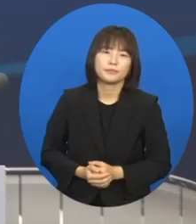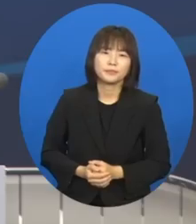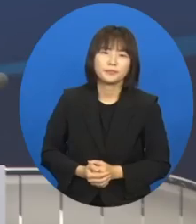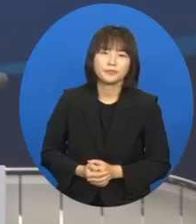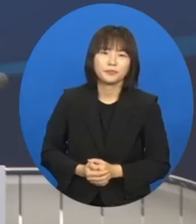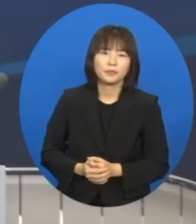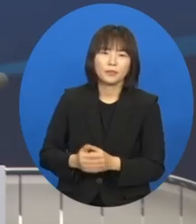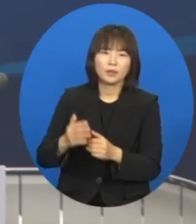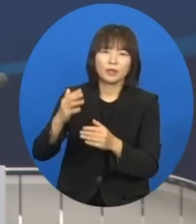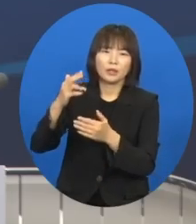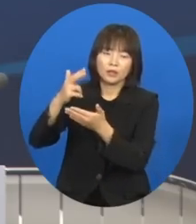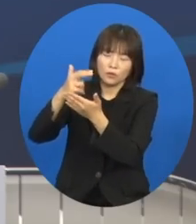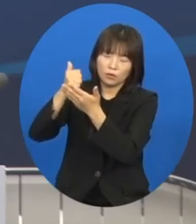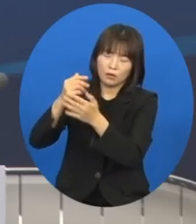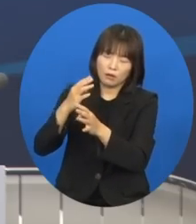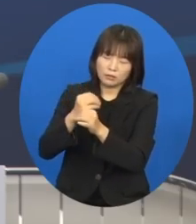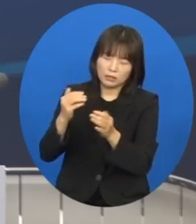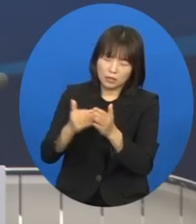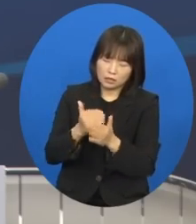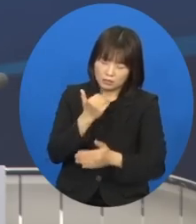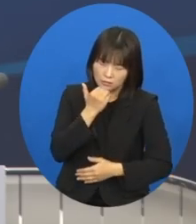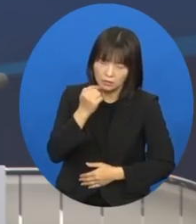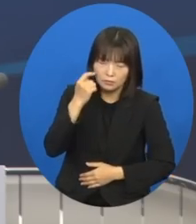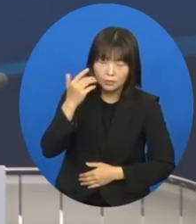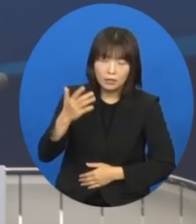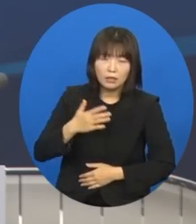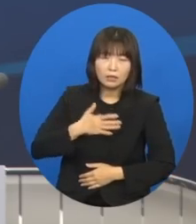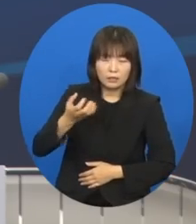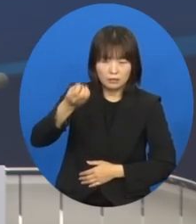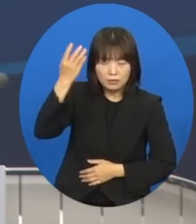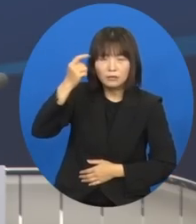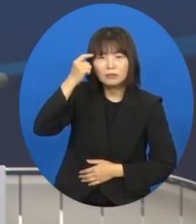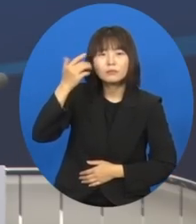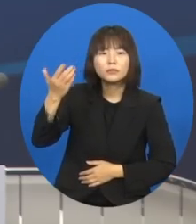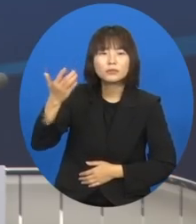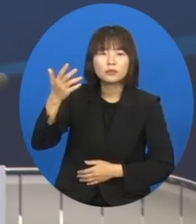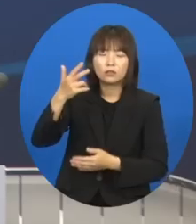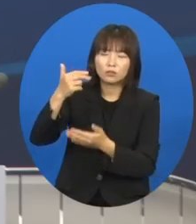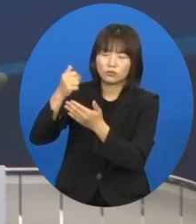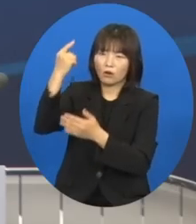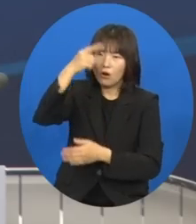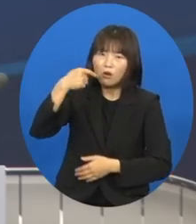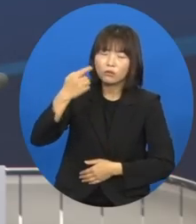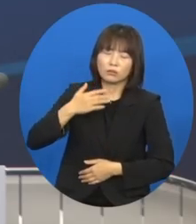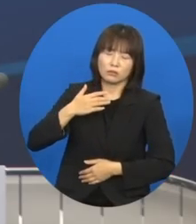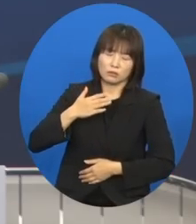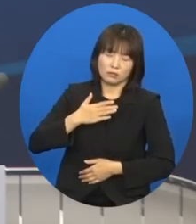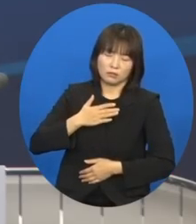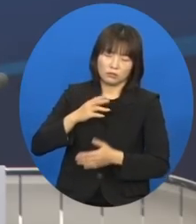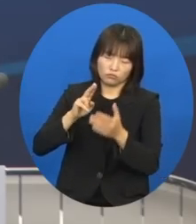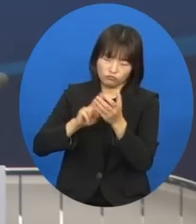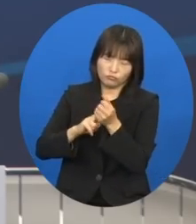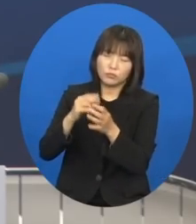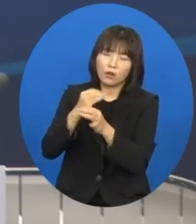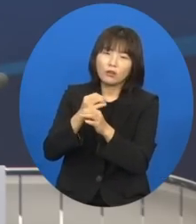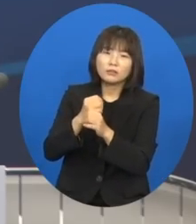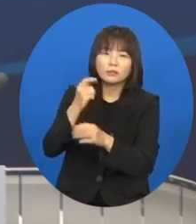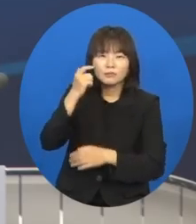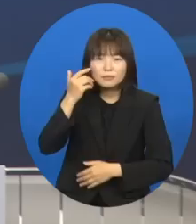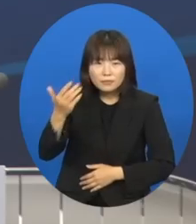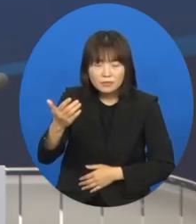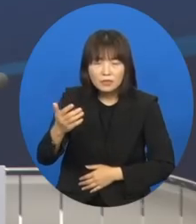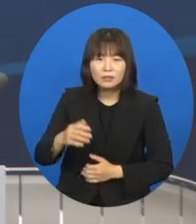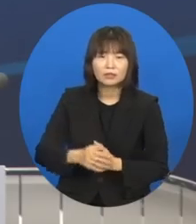여호와여 어느 때까지니까 나를 영원히 잊으시나이까 주의 얼굴을 나에게서 어느 때까지 숨기시겠나이까 우리는